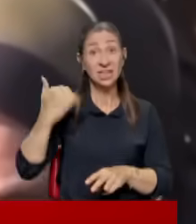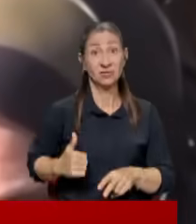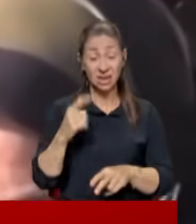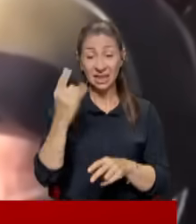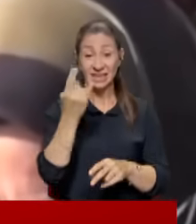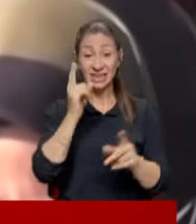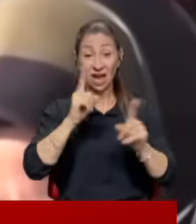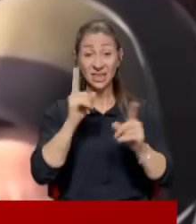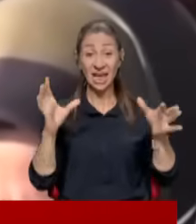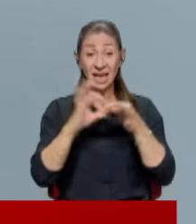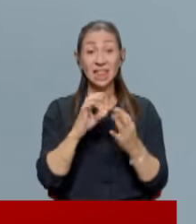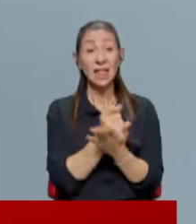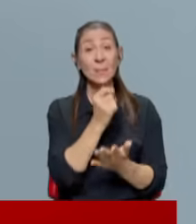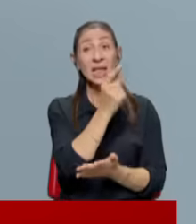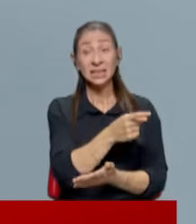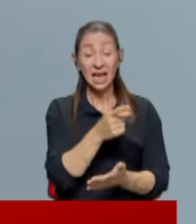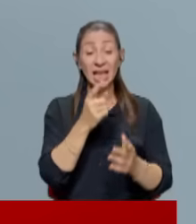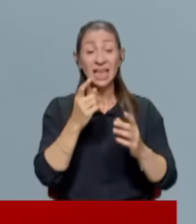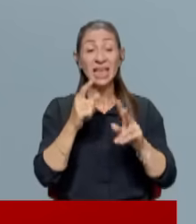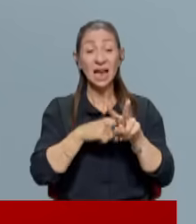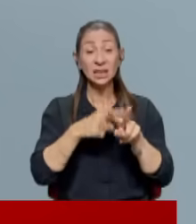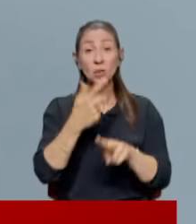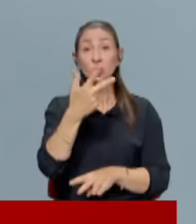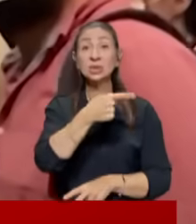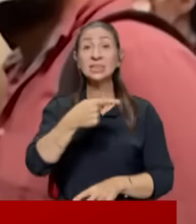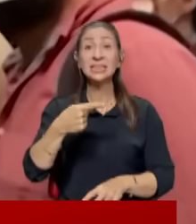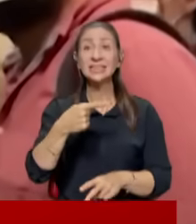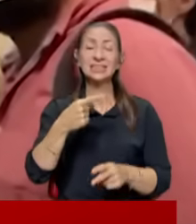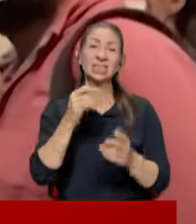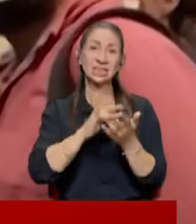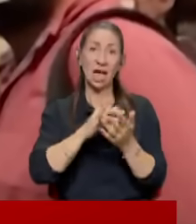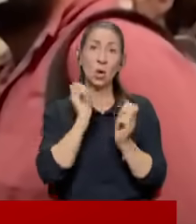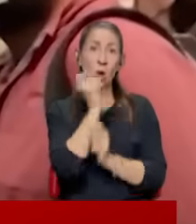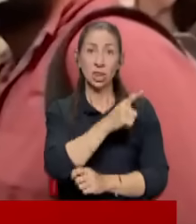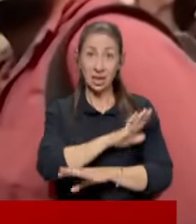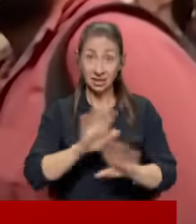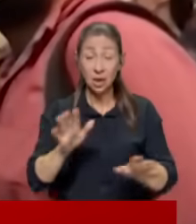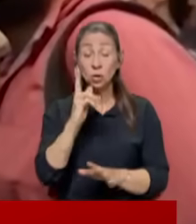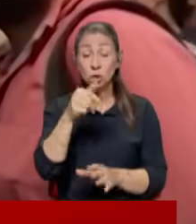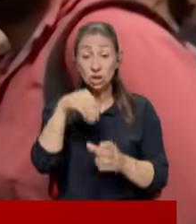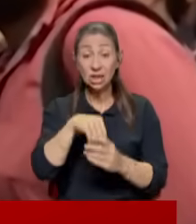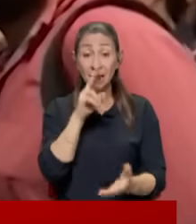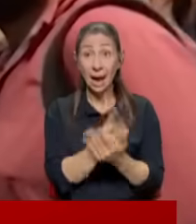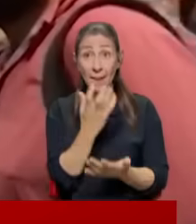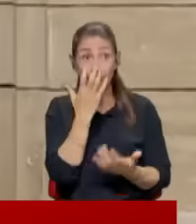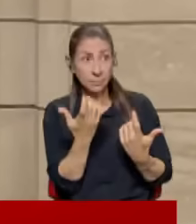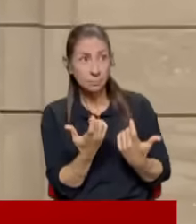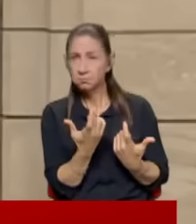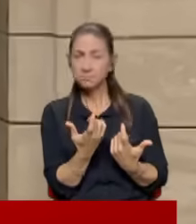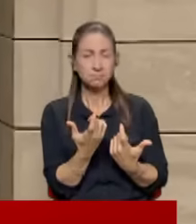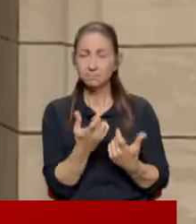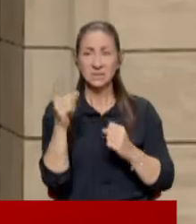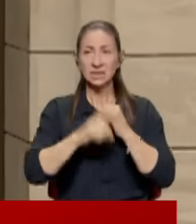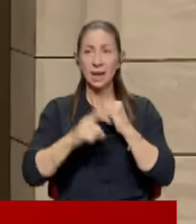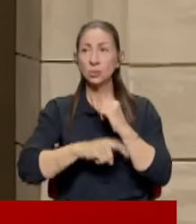Gezi davasına ilişkin tebliğnamesini Yargıtay 3. Ceza Dairesi'ne gönderdi. 3 gün içinde karar bekleniyordu ama